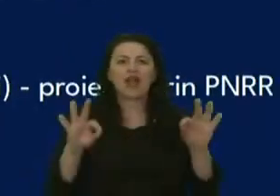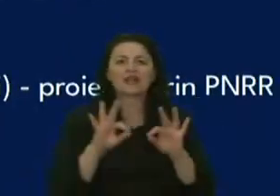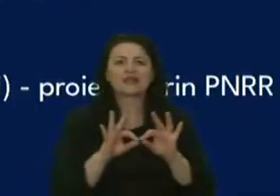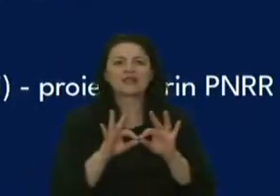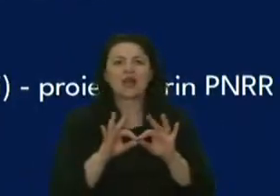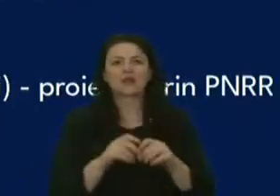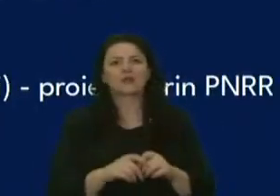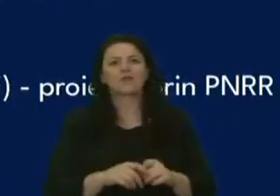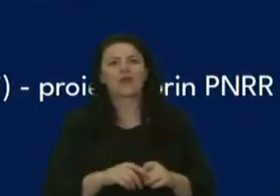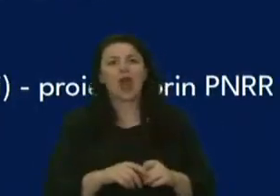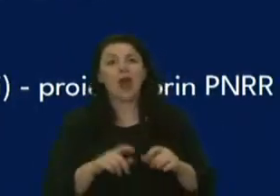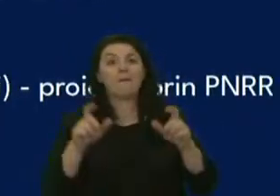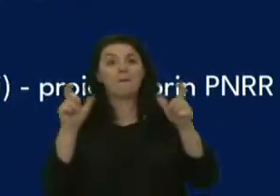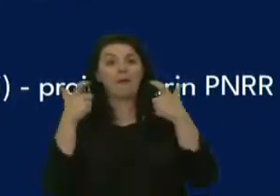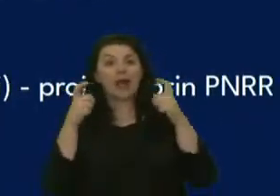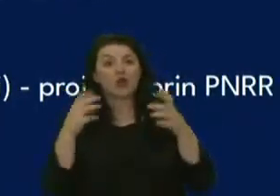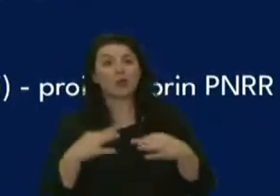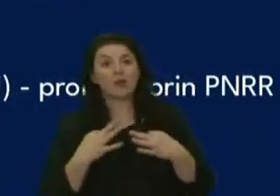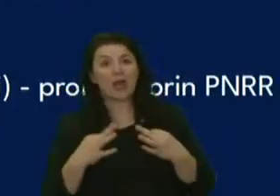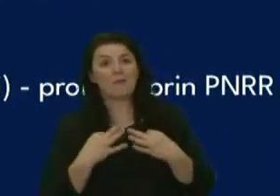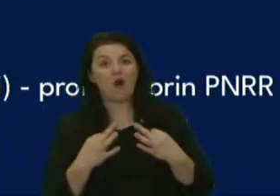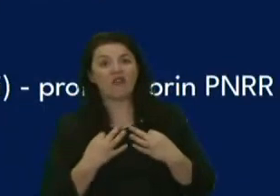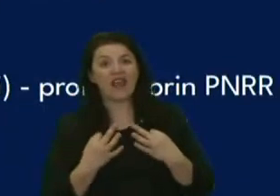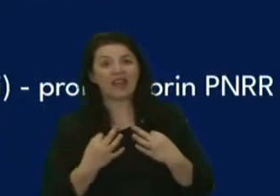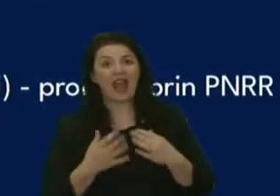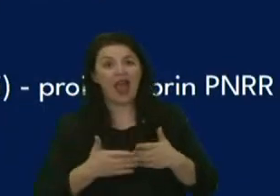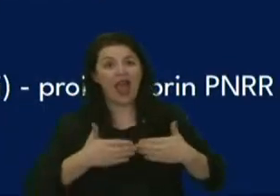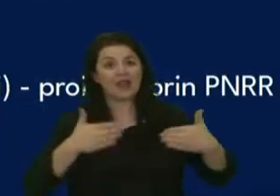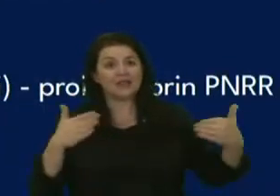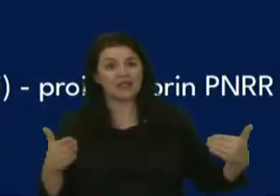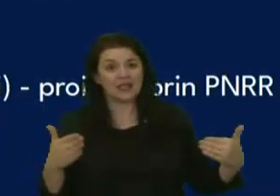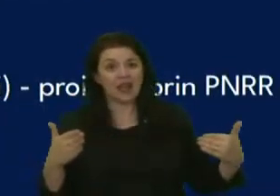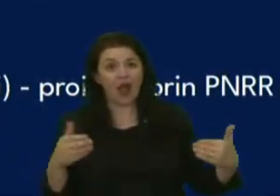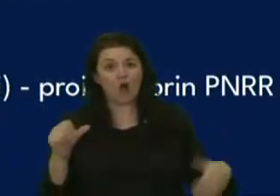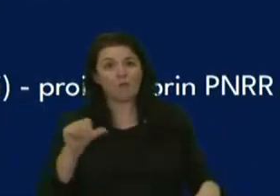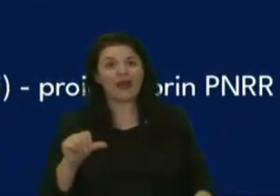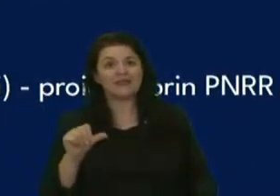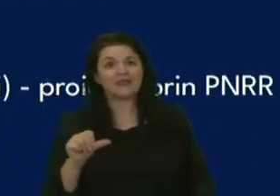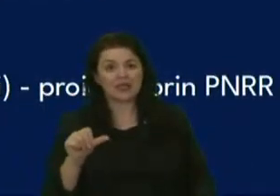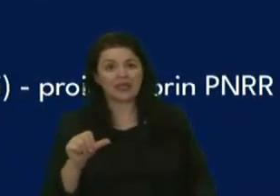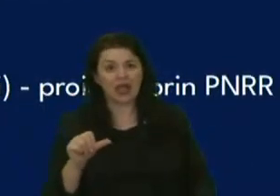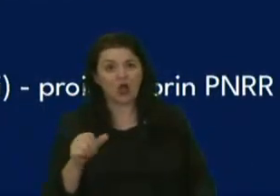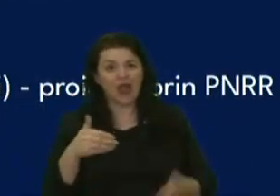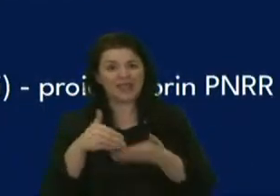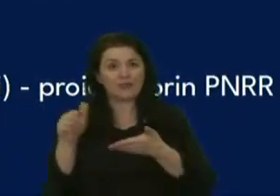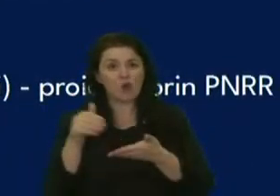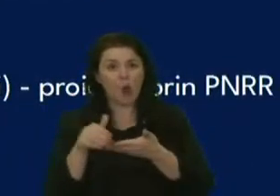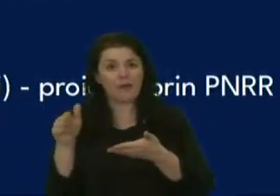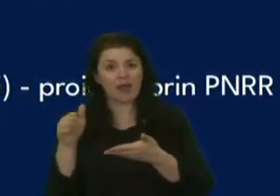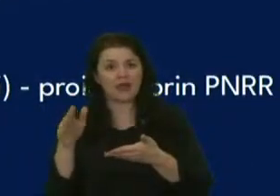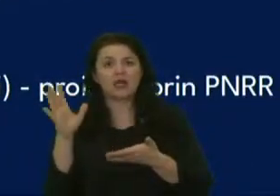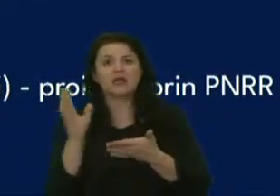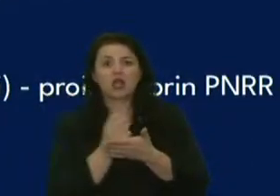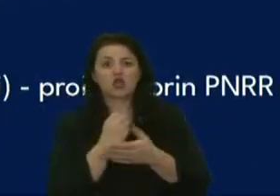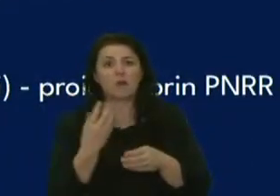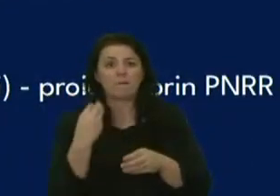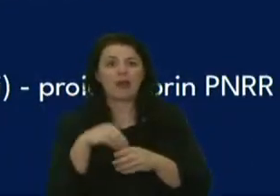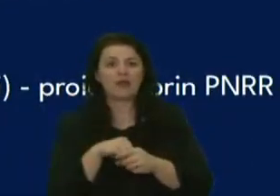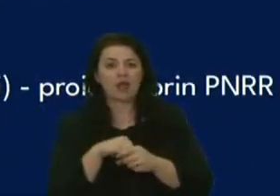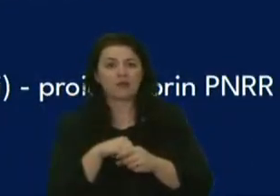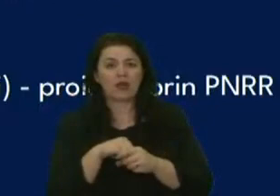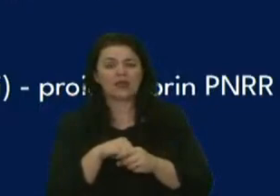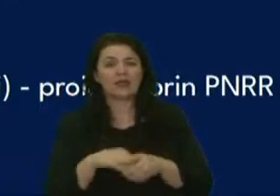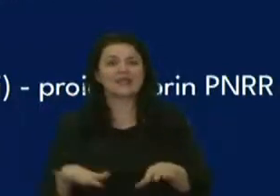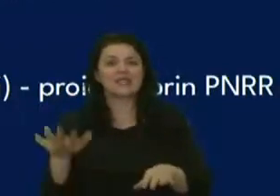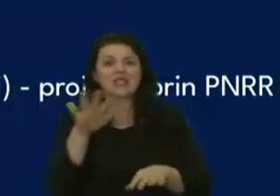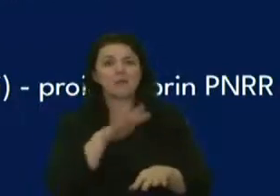de asemenea parcul Primăverii inclusiv prin extinderea lui cu benzinăria pe care o expri și reușim să o integrăm într un